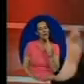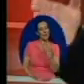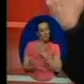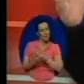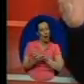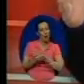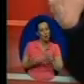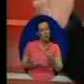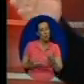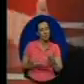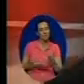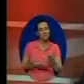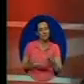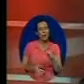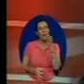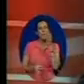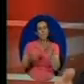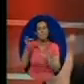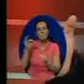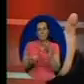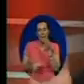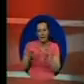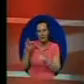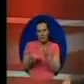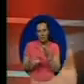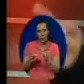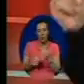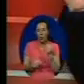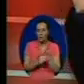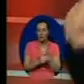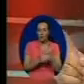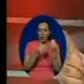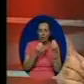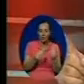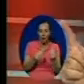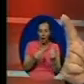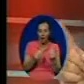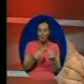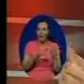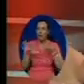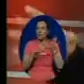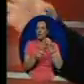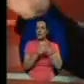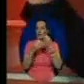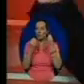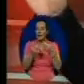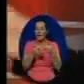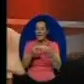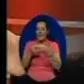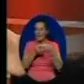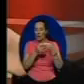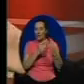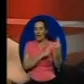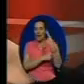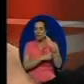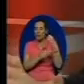האידיוטות, בתי המשפט בערכאות הנמוכות עושים עבודה טובה, המחוקק עושה עבודה לא רעה, נכון. ארגוני הצרכנים